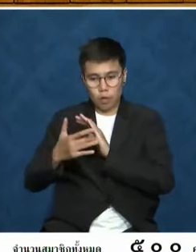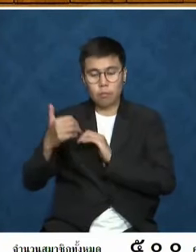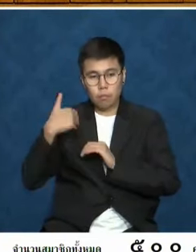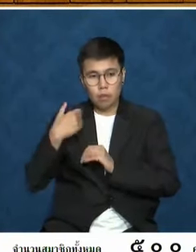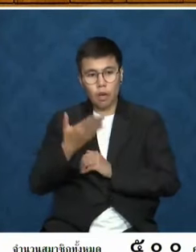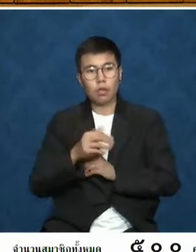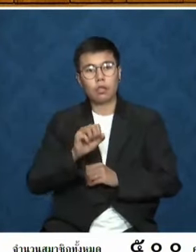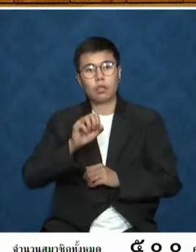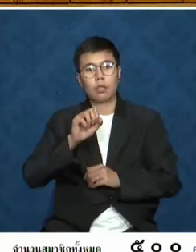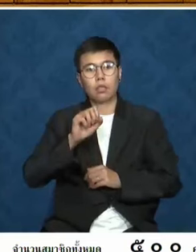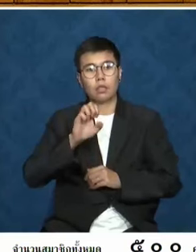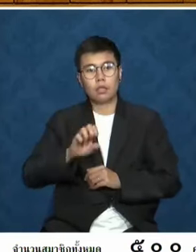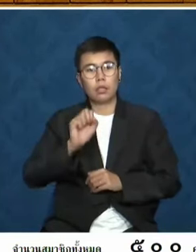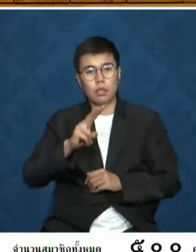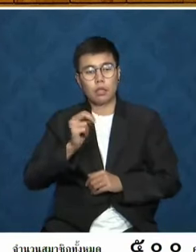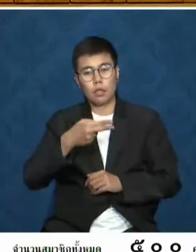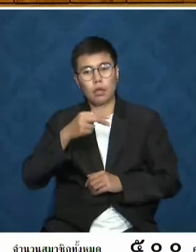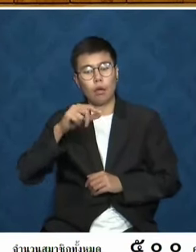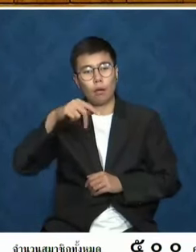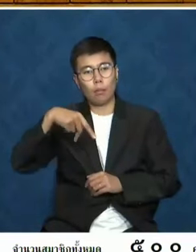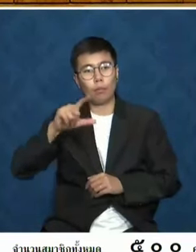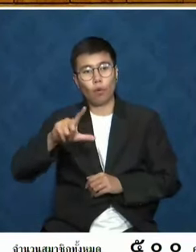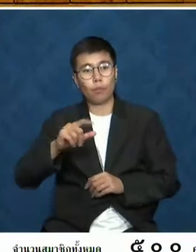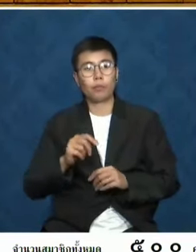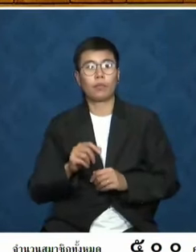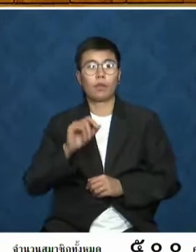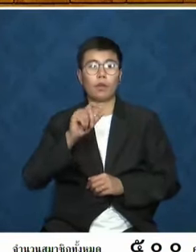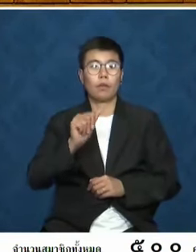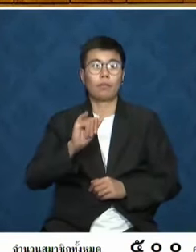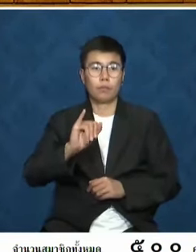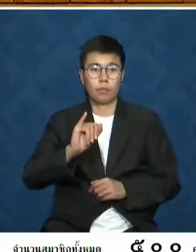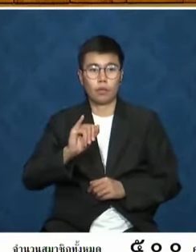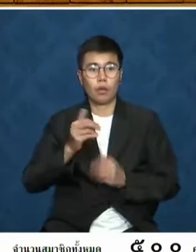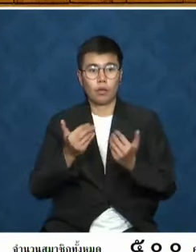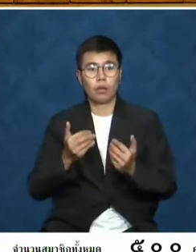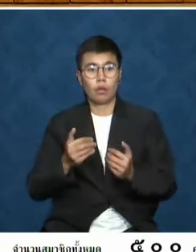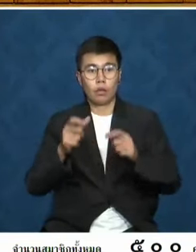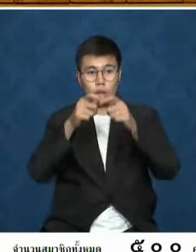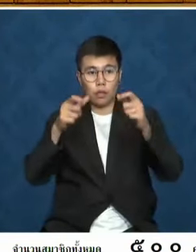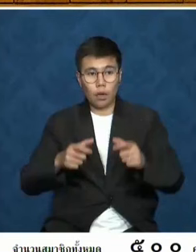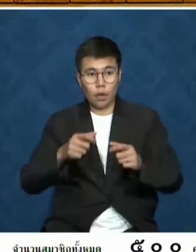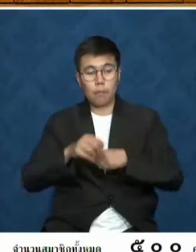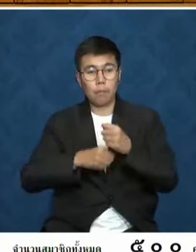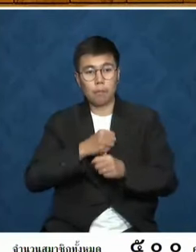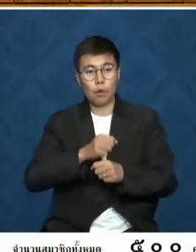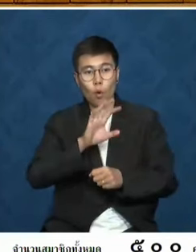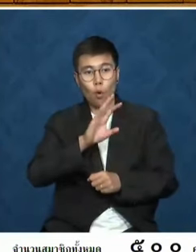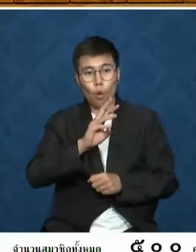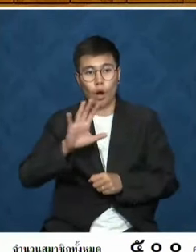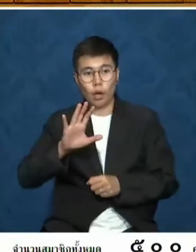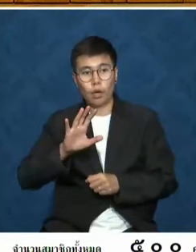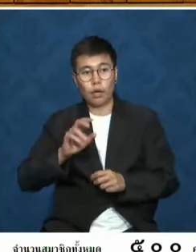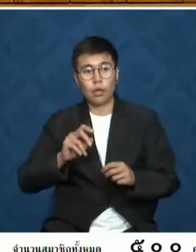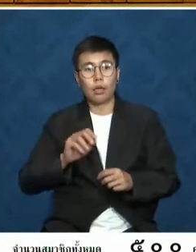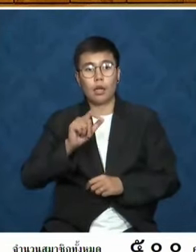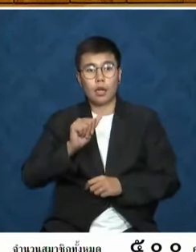ทธพลนะครับเช่นเดียวกันครับ AI เป็นเรื่องที่อัี้เรารายงานสำหรบปี 65ซึ่ง AI ย